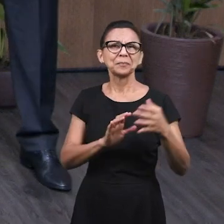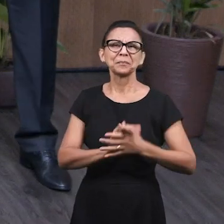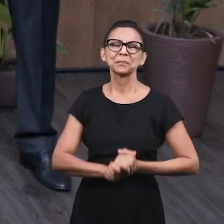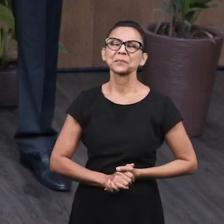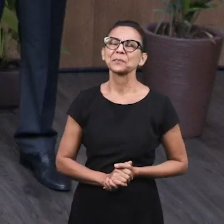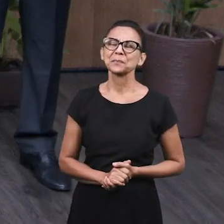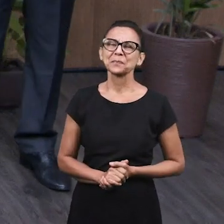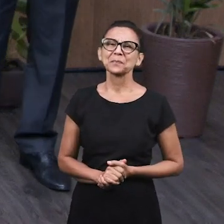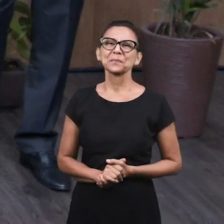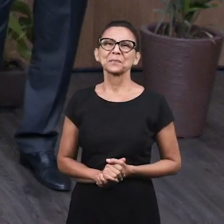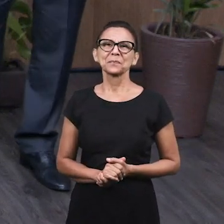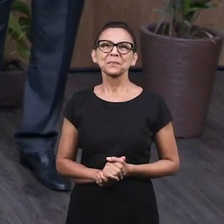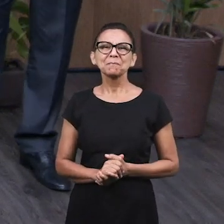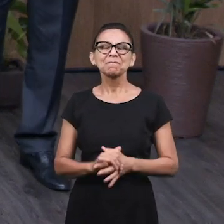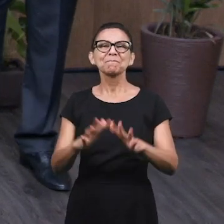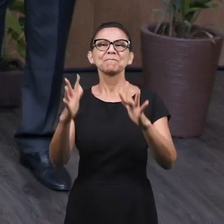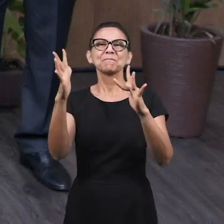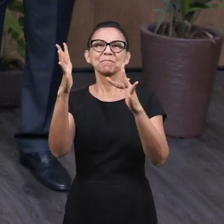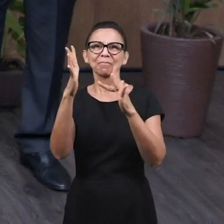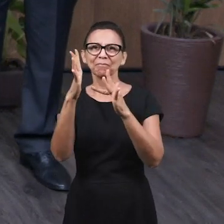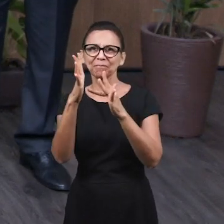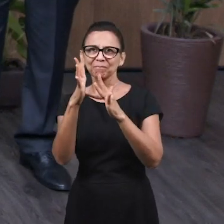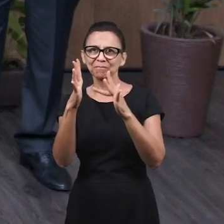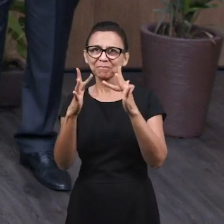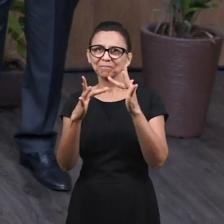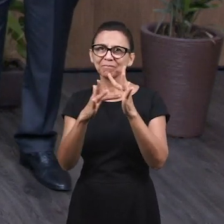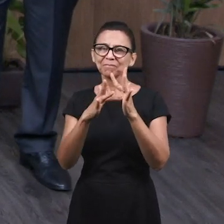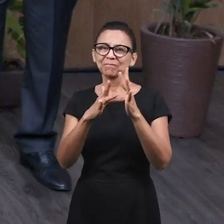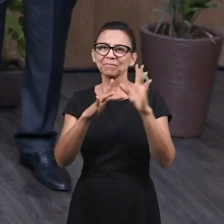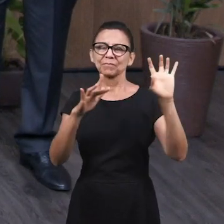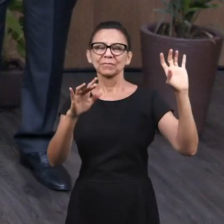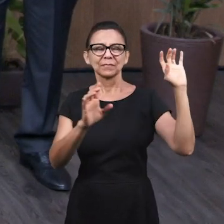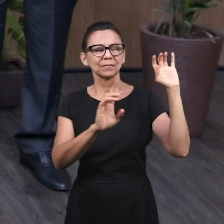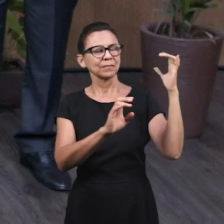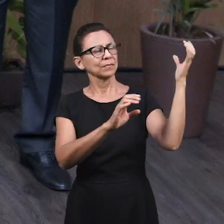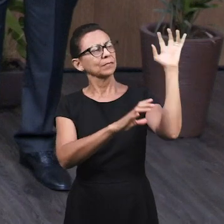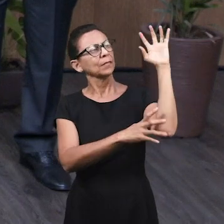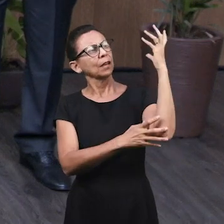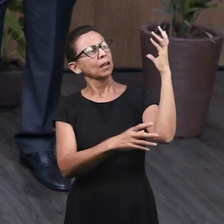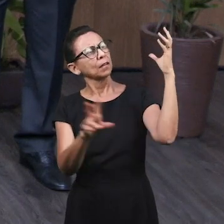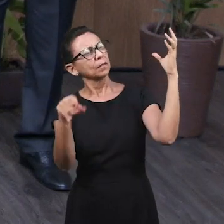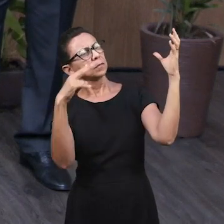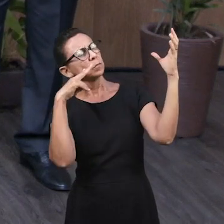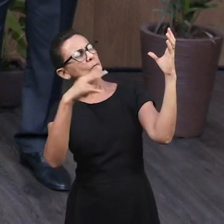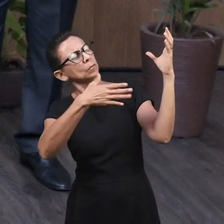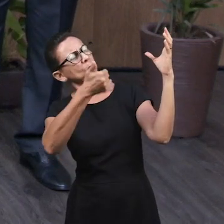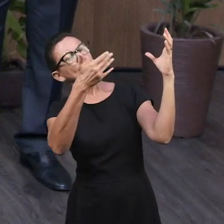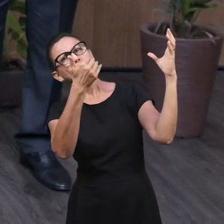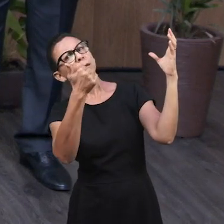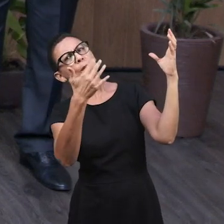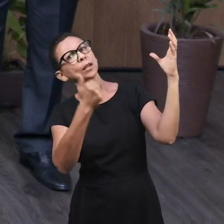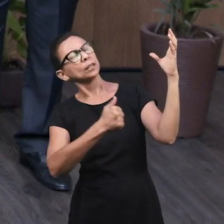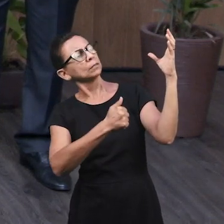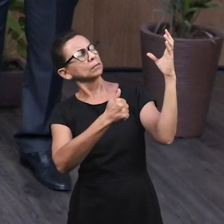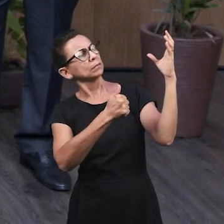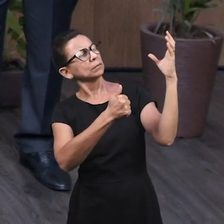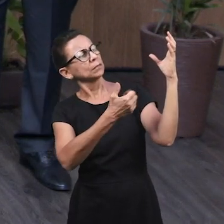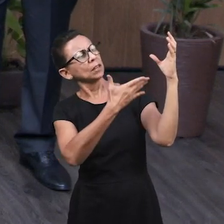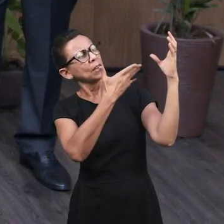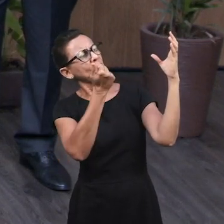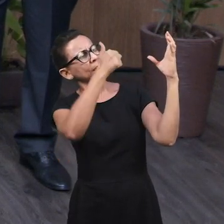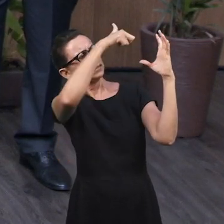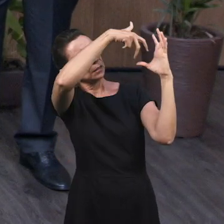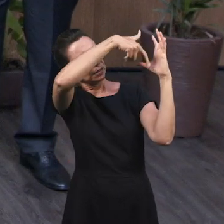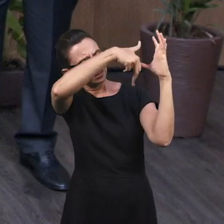Seigneur Jésus lui a dit, em que o descends vite. Jesus falou para ele. Maintenant, nous allons montrer Pressa. Agora vamos qu'est-ce qui